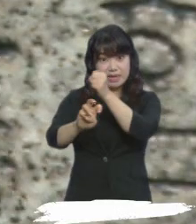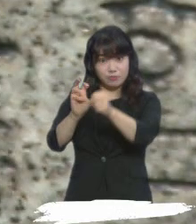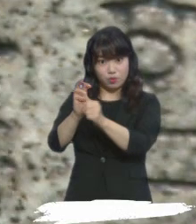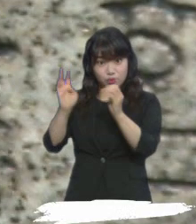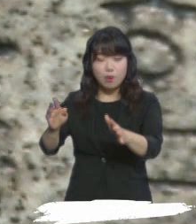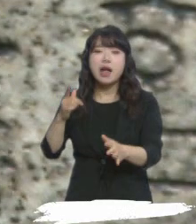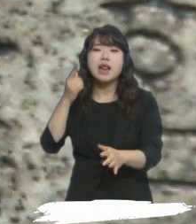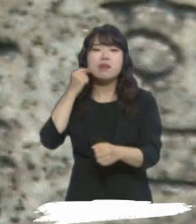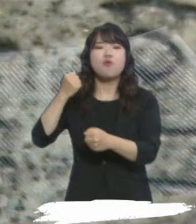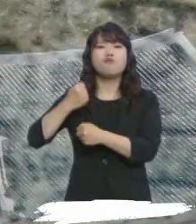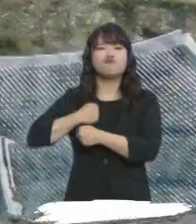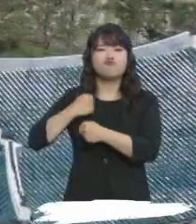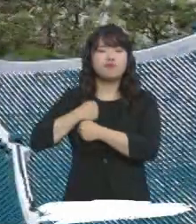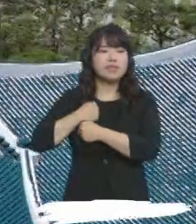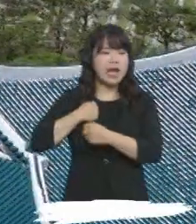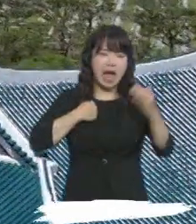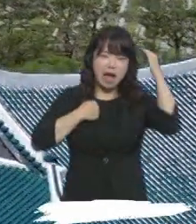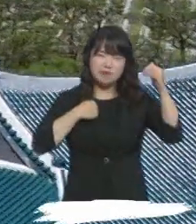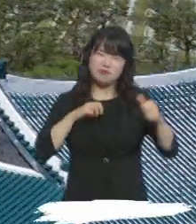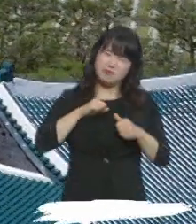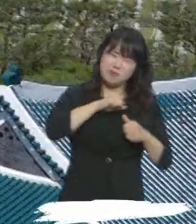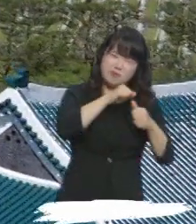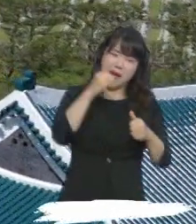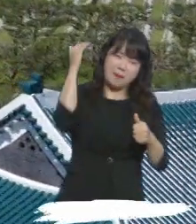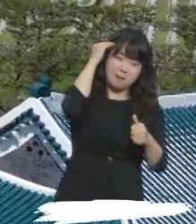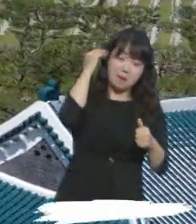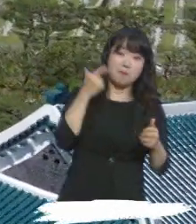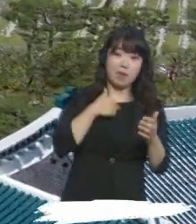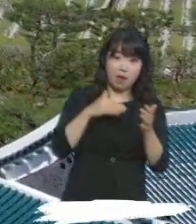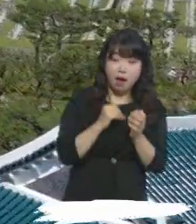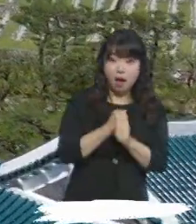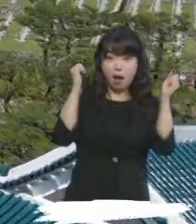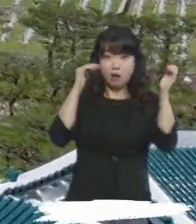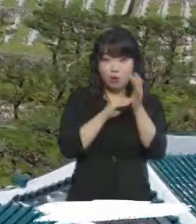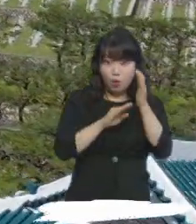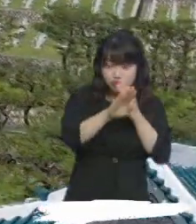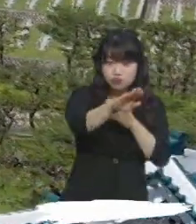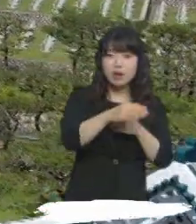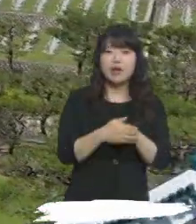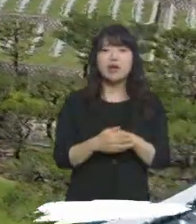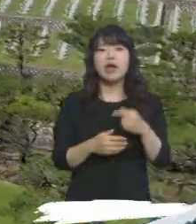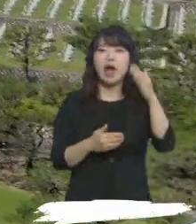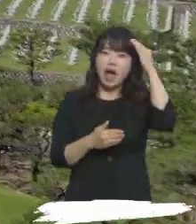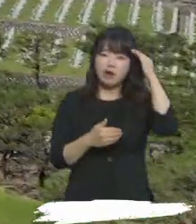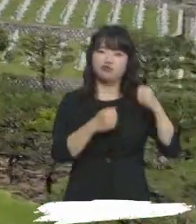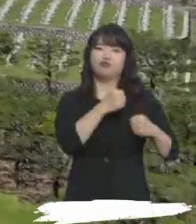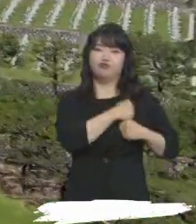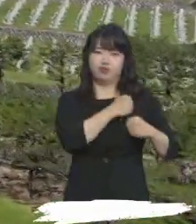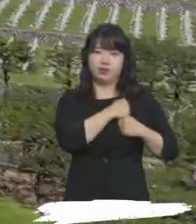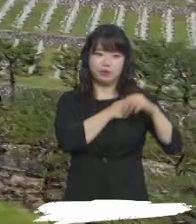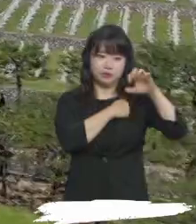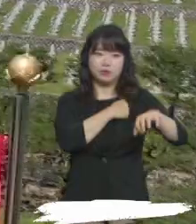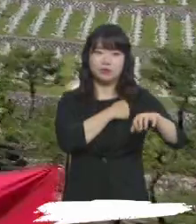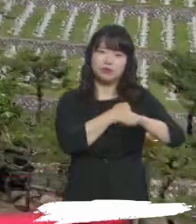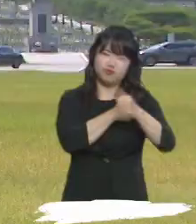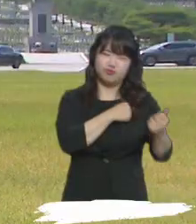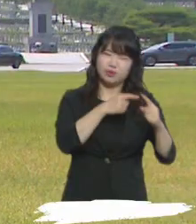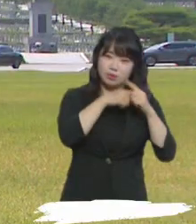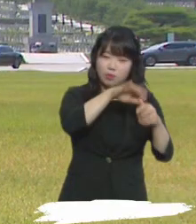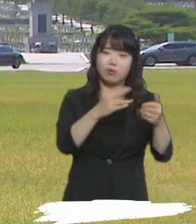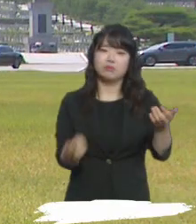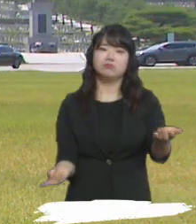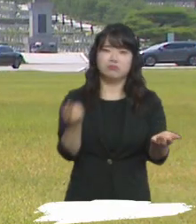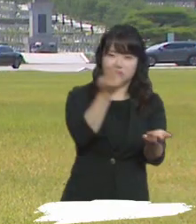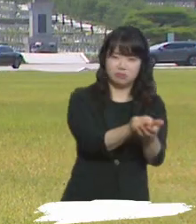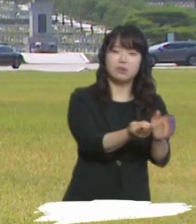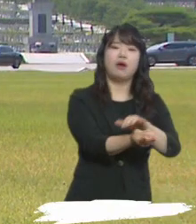30년을 일본군으로 침략에 앞장섰던 이들이 해방 후 우리 국군의 요직을 꿰차며 현충원에 안장된 겁니다.